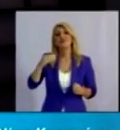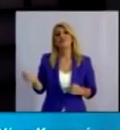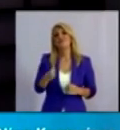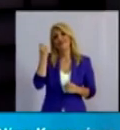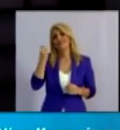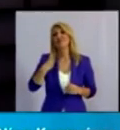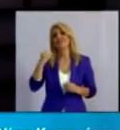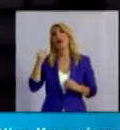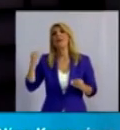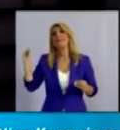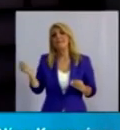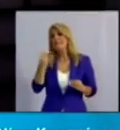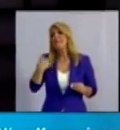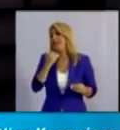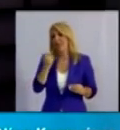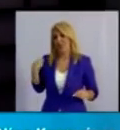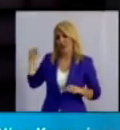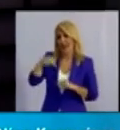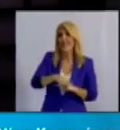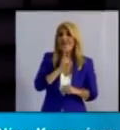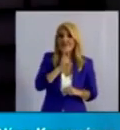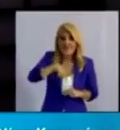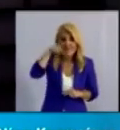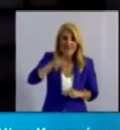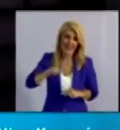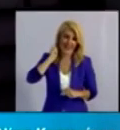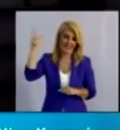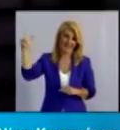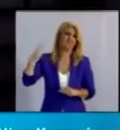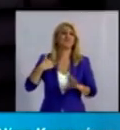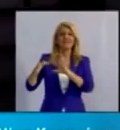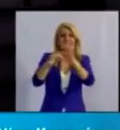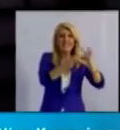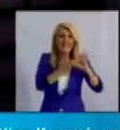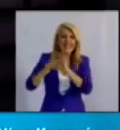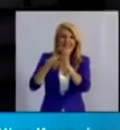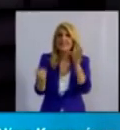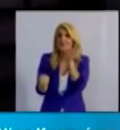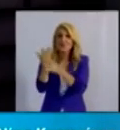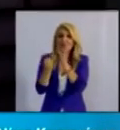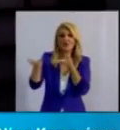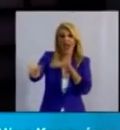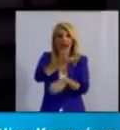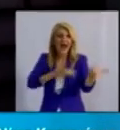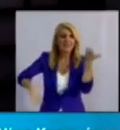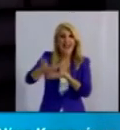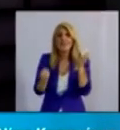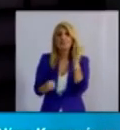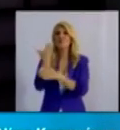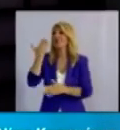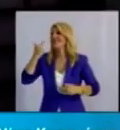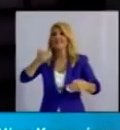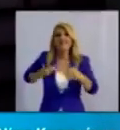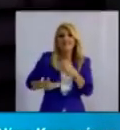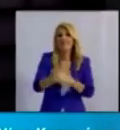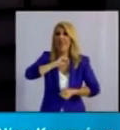γιορτή. 35 χρόνια κινητικότητας νέων, συνεργασίας στην καινοτομία, αλλαγής καλών πρακτικών, συμμετοχή στα κοινά, πρωτοβουλειών,